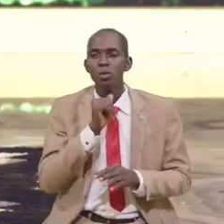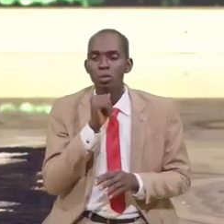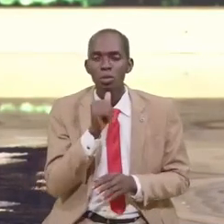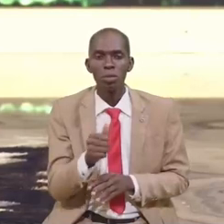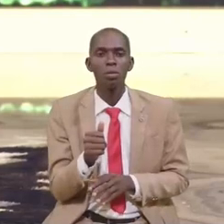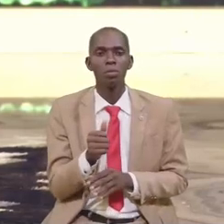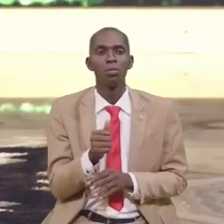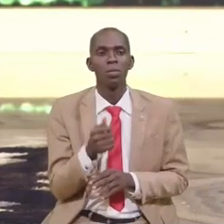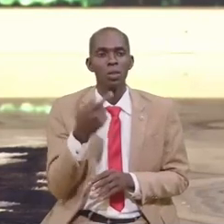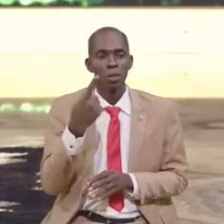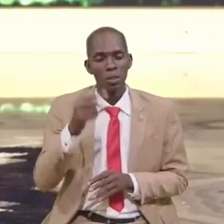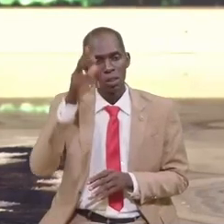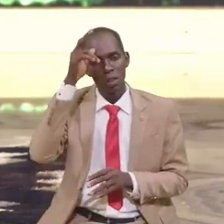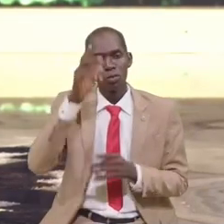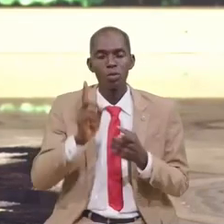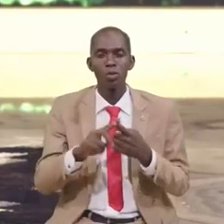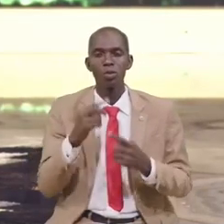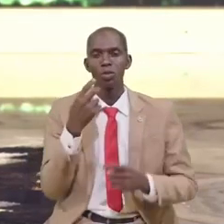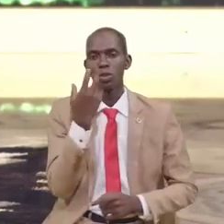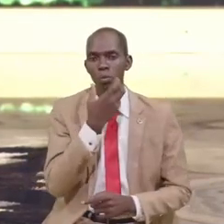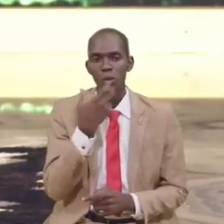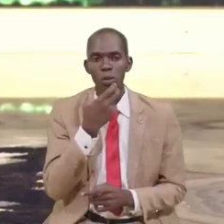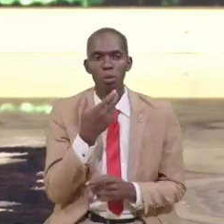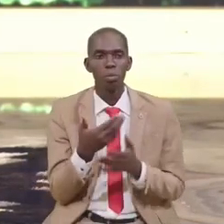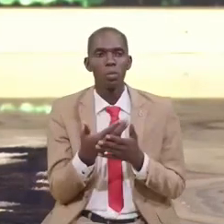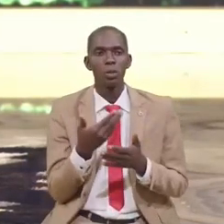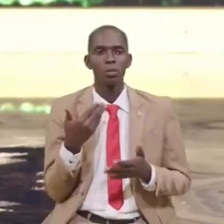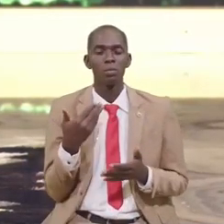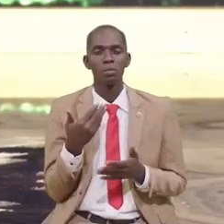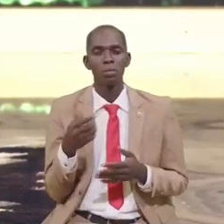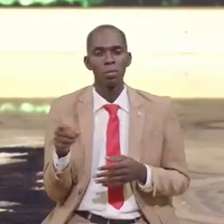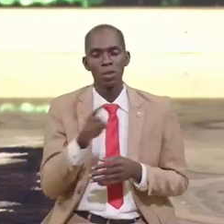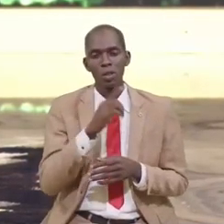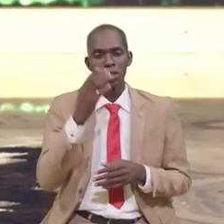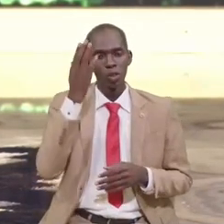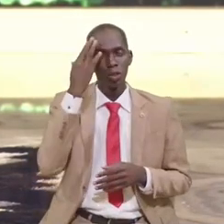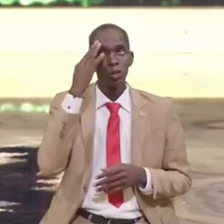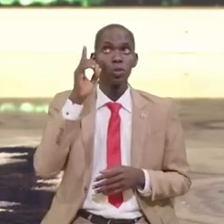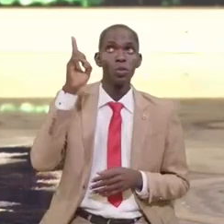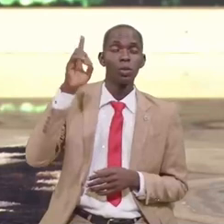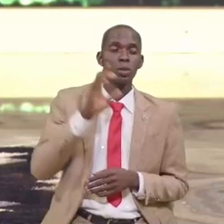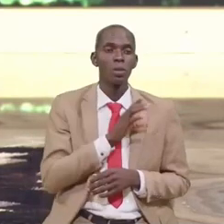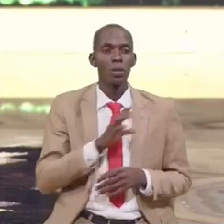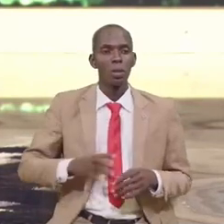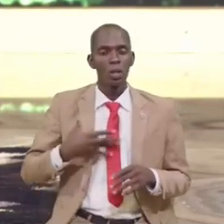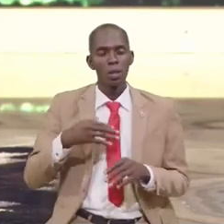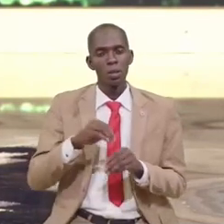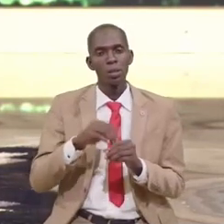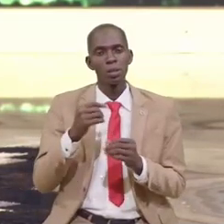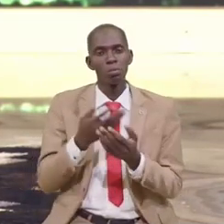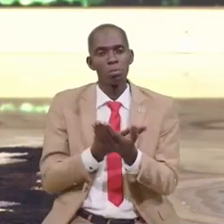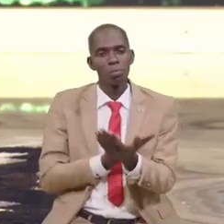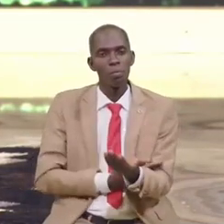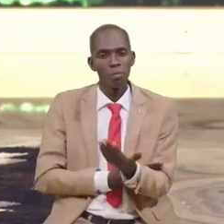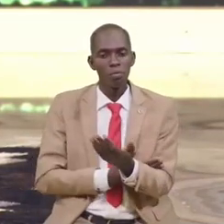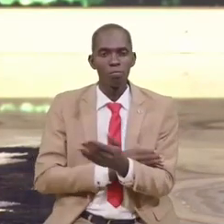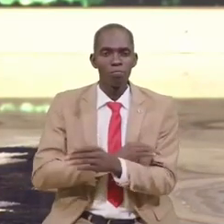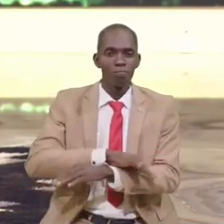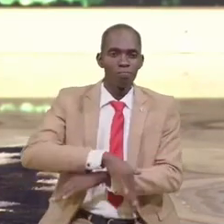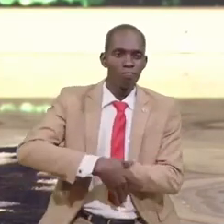pas aux démons de parler parce qu'ils le connaissaient. Vers le matin, pendant qu'il